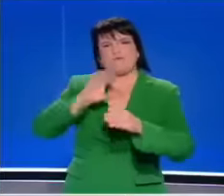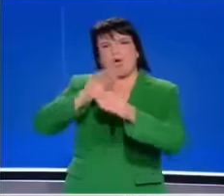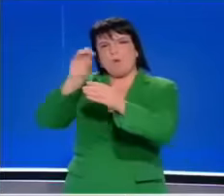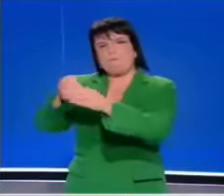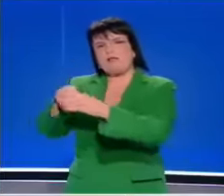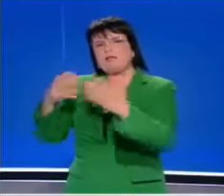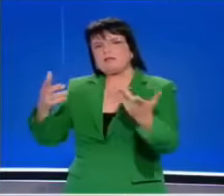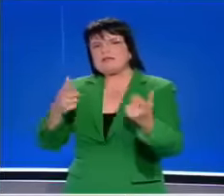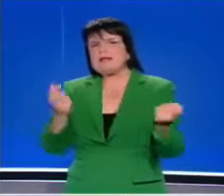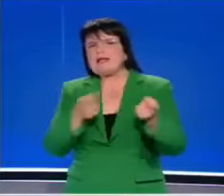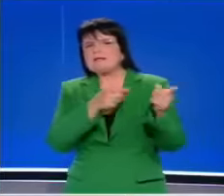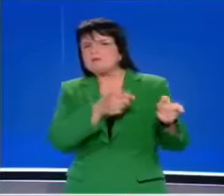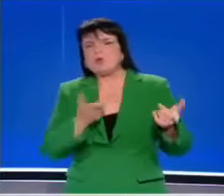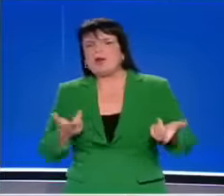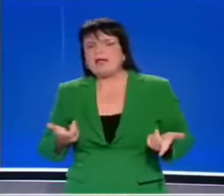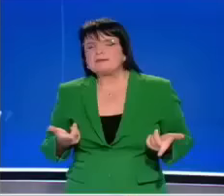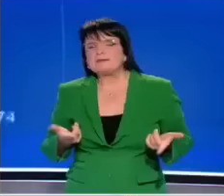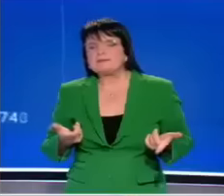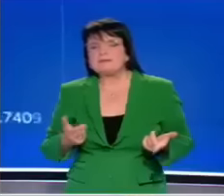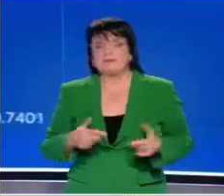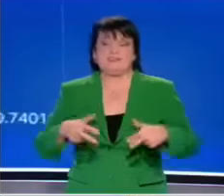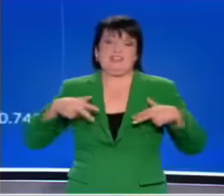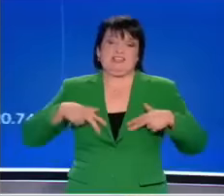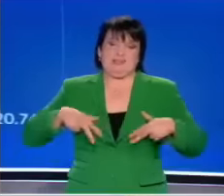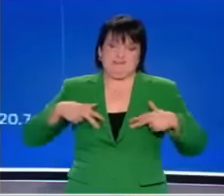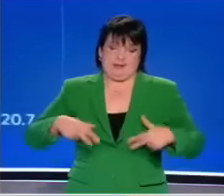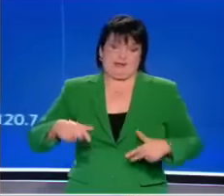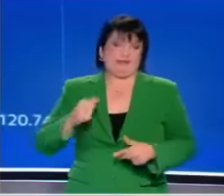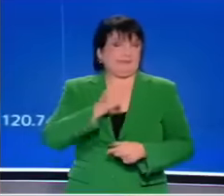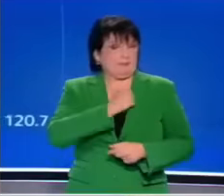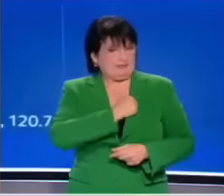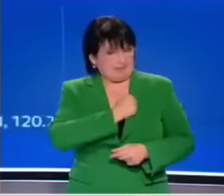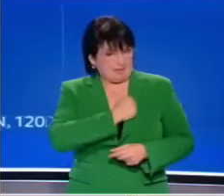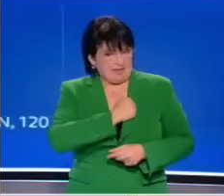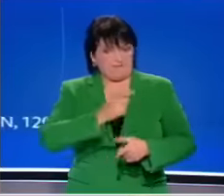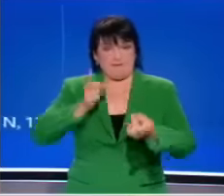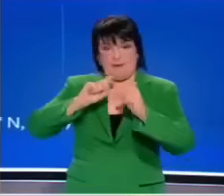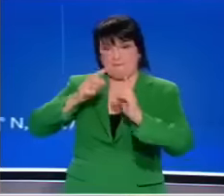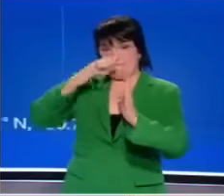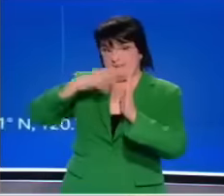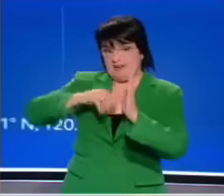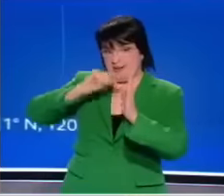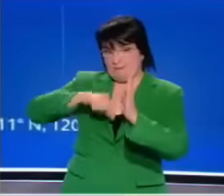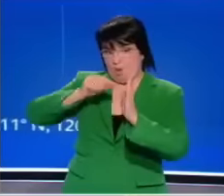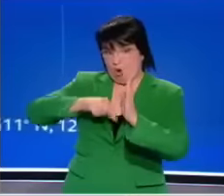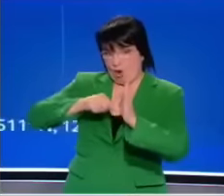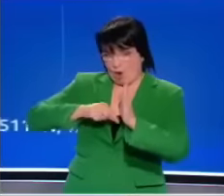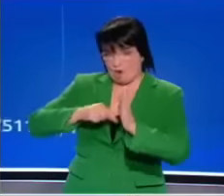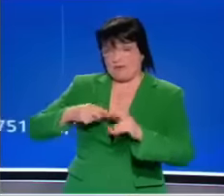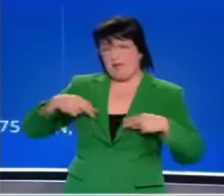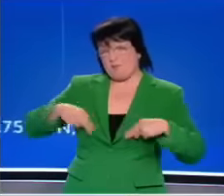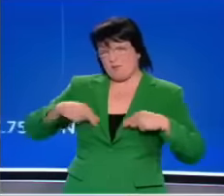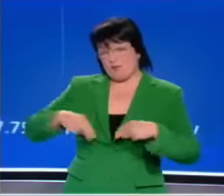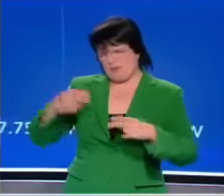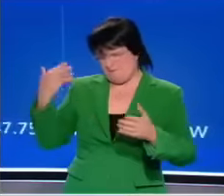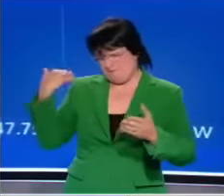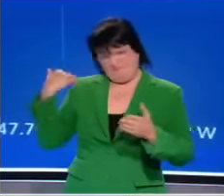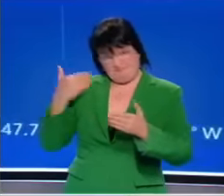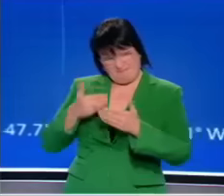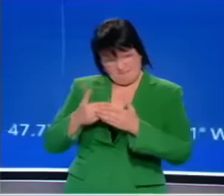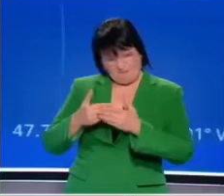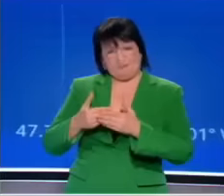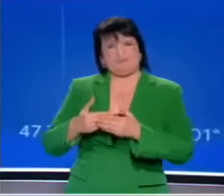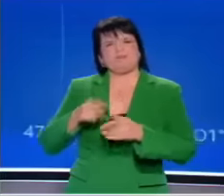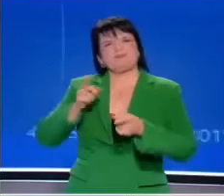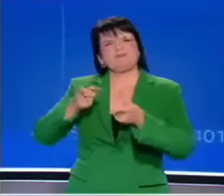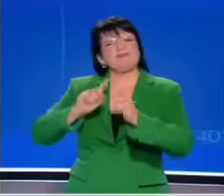ένωση γιατί τους λέτε να το κάνουν τώρα εάν η κυβέρνηση θεωρεί ότι τα μνημόνια αυτά που φέρουν υπογραφές των υπουργών της και